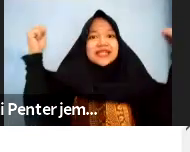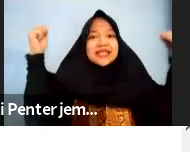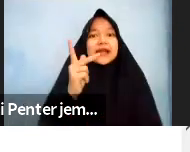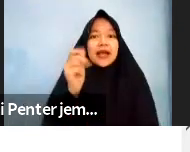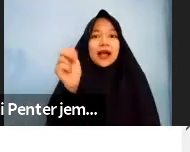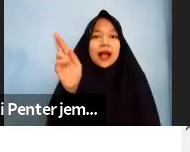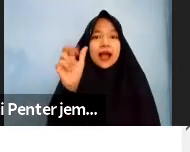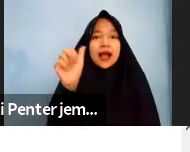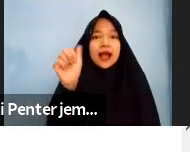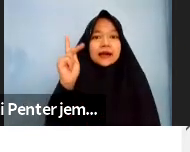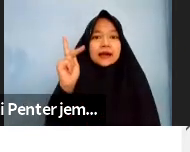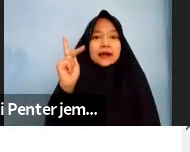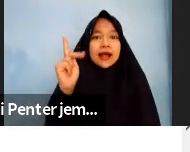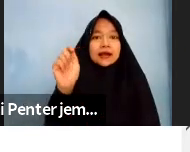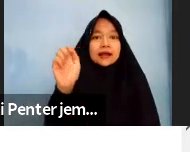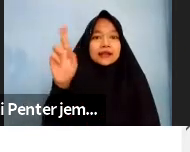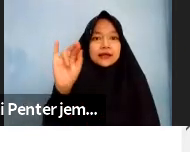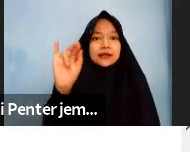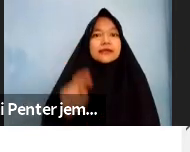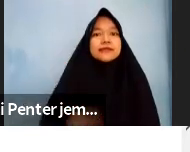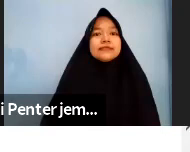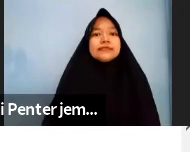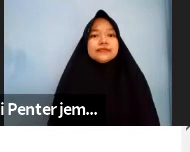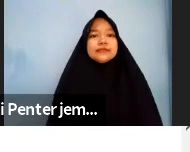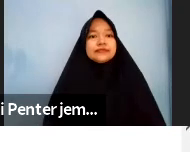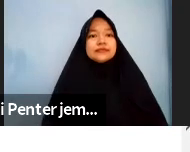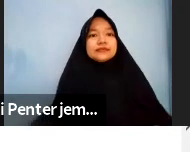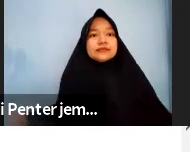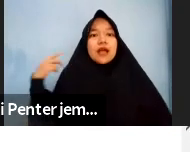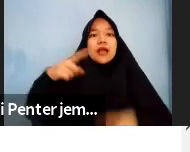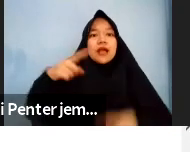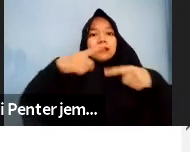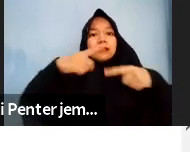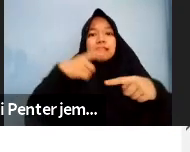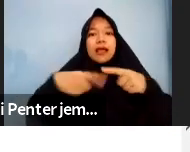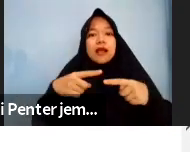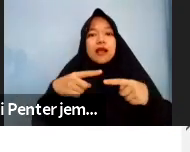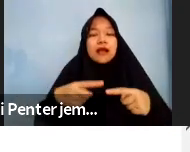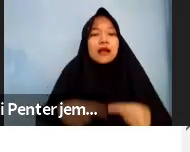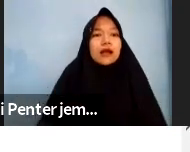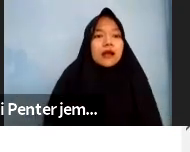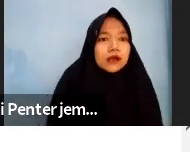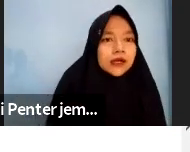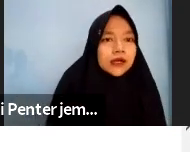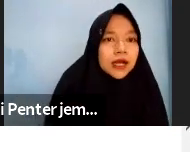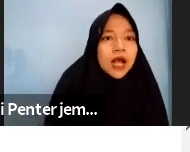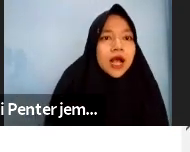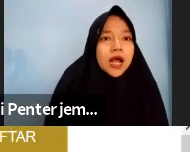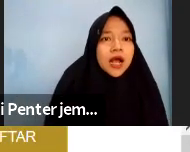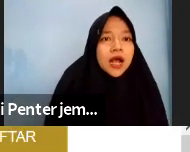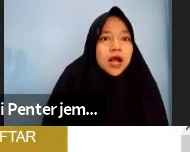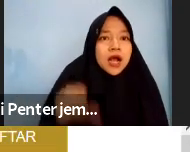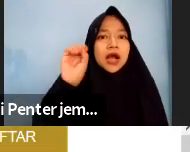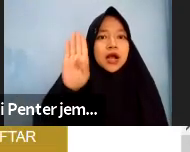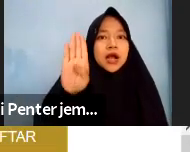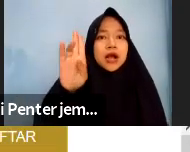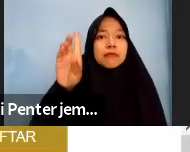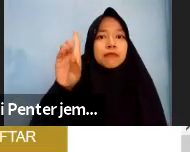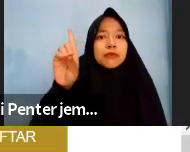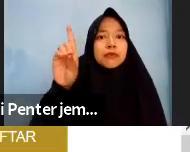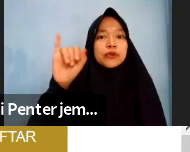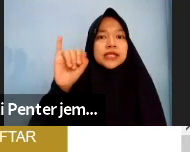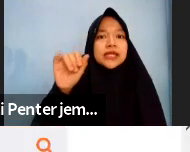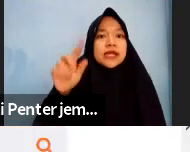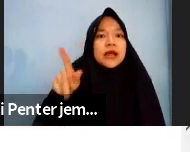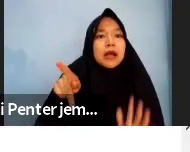sipudji itu pendidikan karakter dan budi pekerti sama juga Kalau cermin empat Sahabat tidak cermin empat sahabat ini saya pingin buka